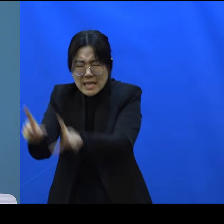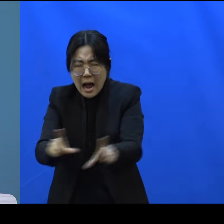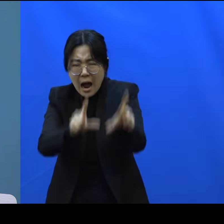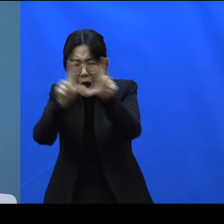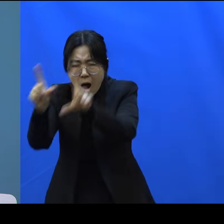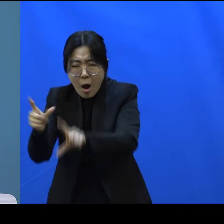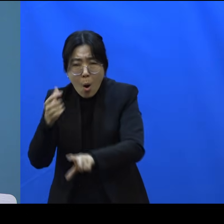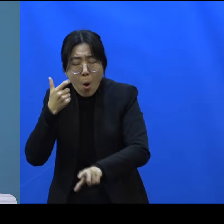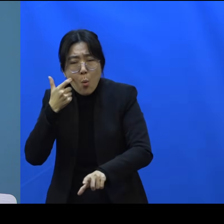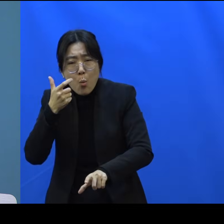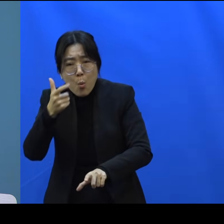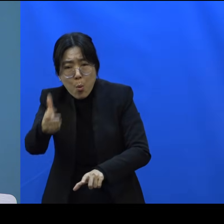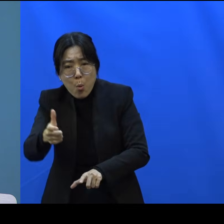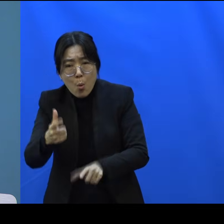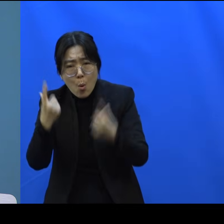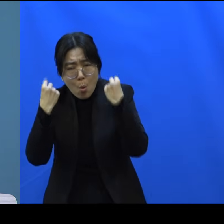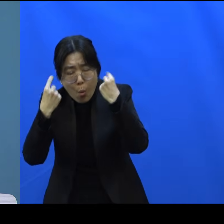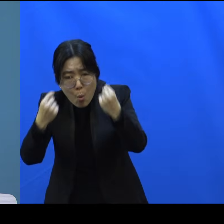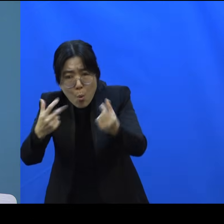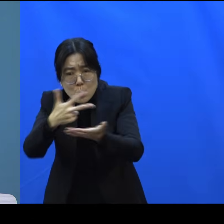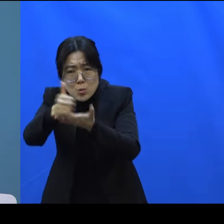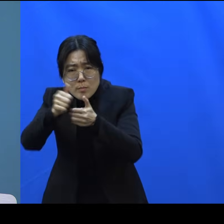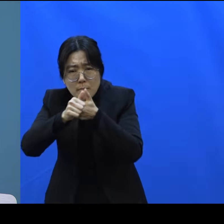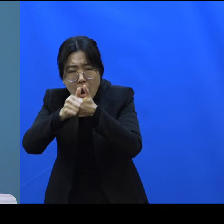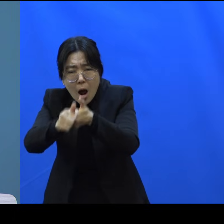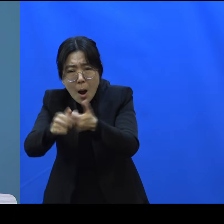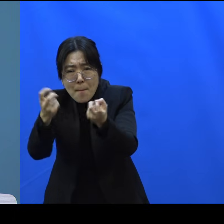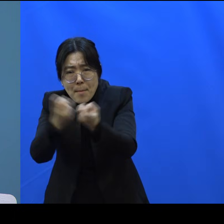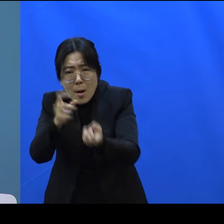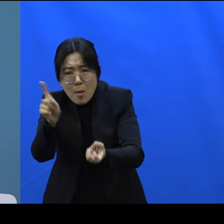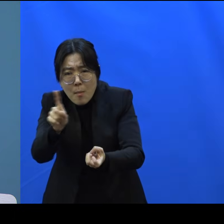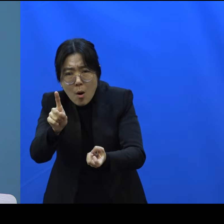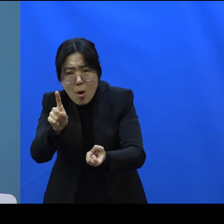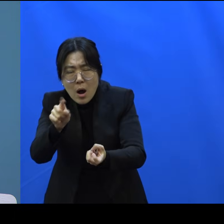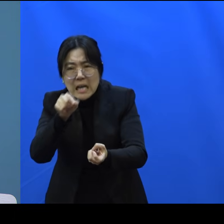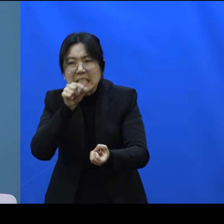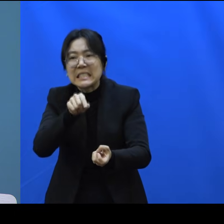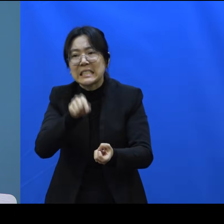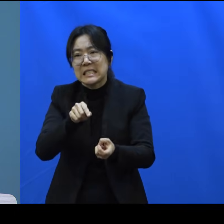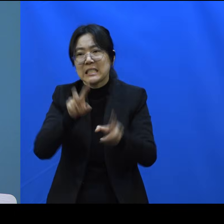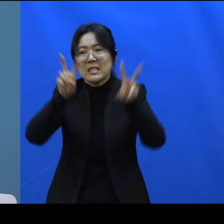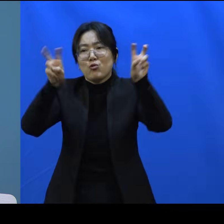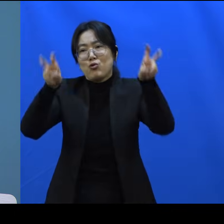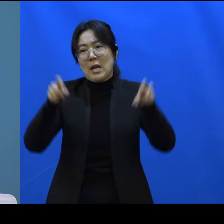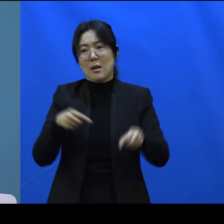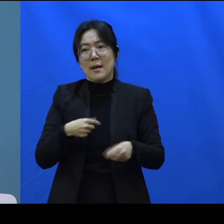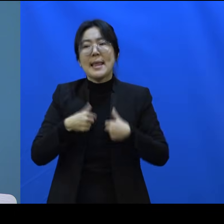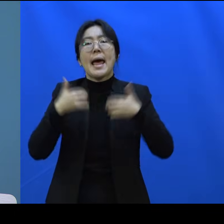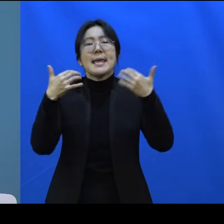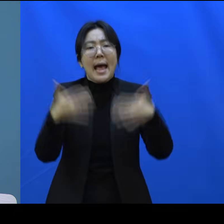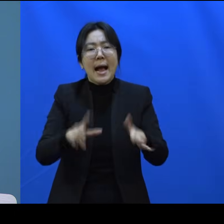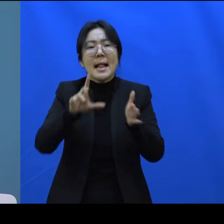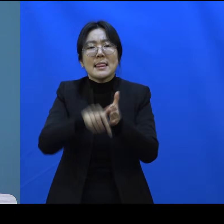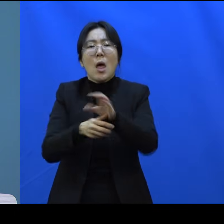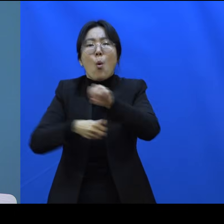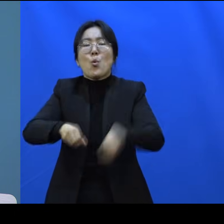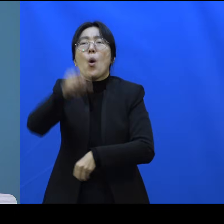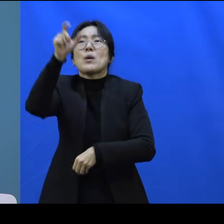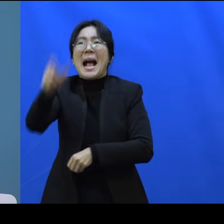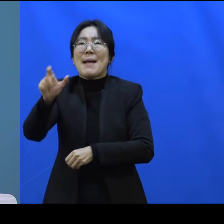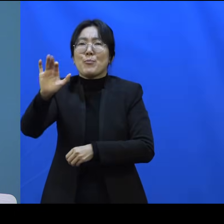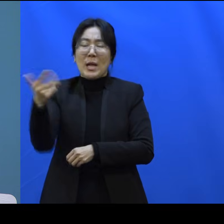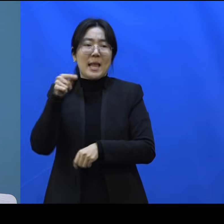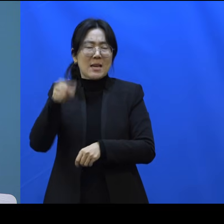나가는 메시지가 이 원리에 있다는 거예요. 약할 때 강하면 된다라고 하는 거. 이 비밀이 있는 거죠. 엄청난 비밀이